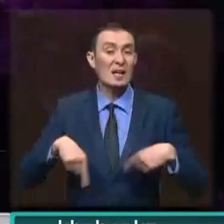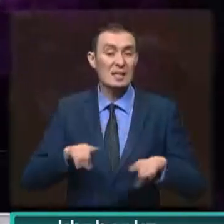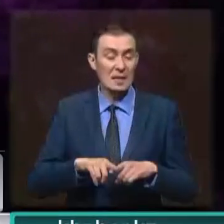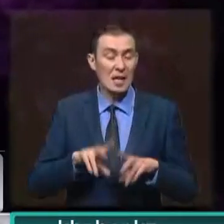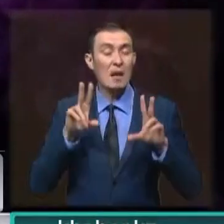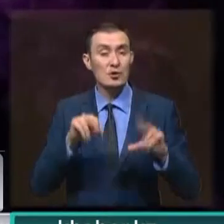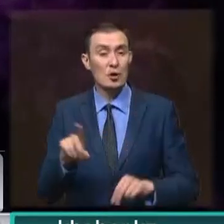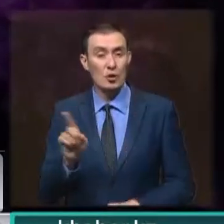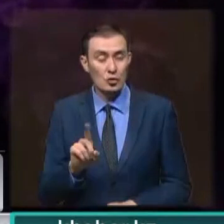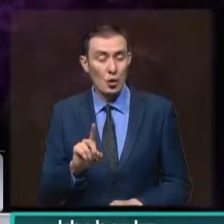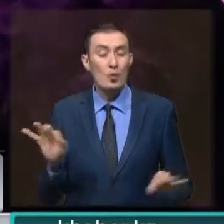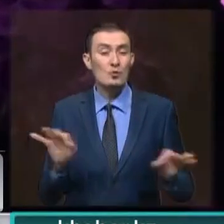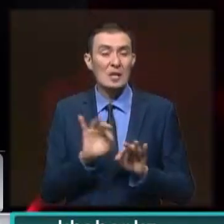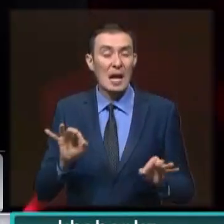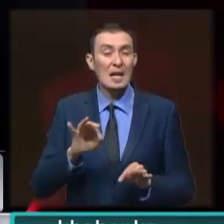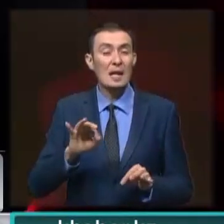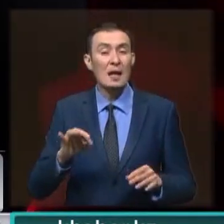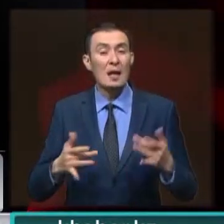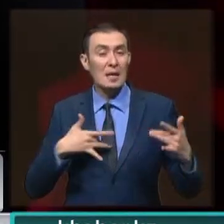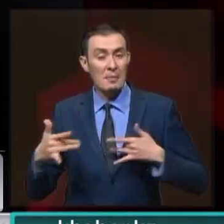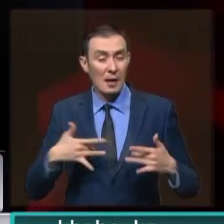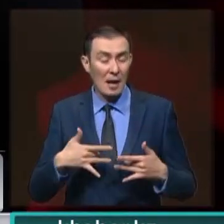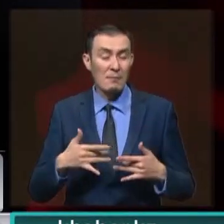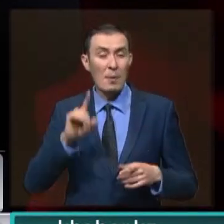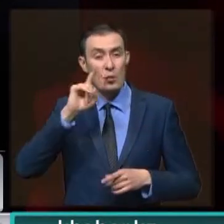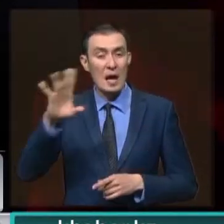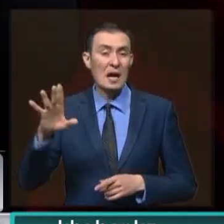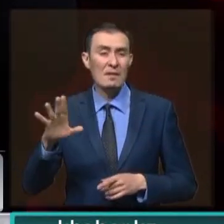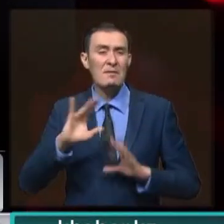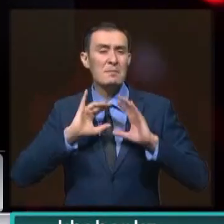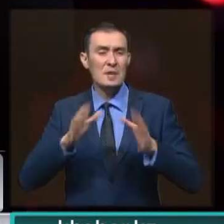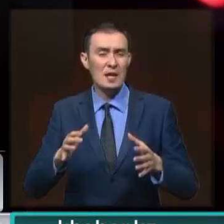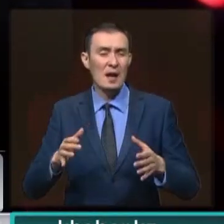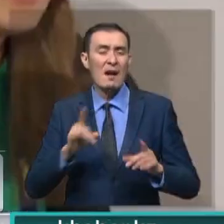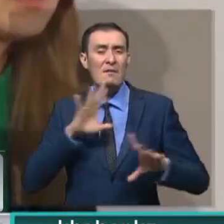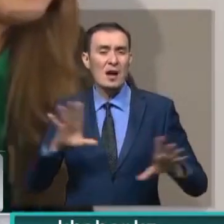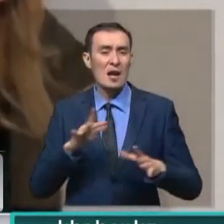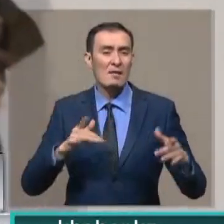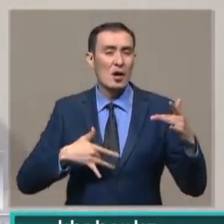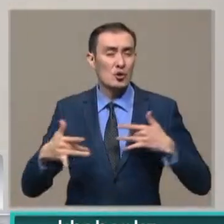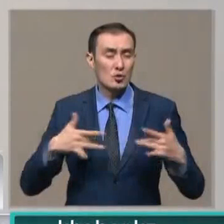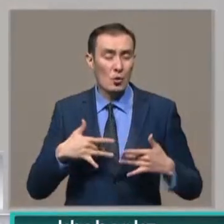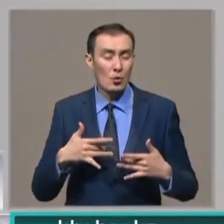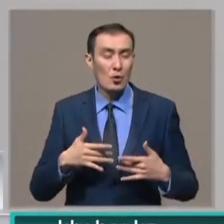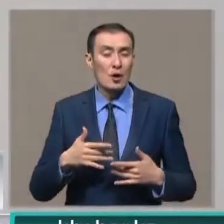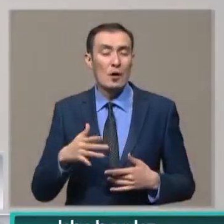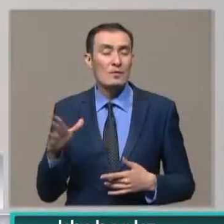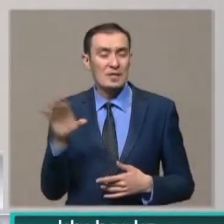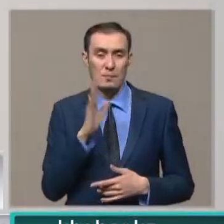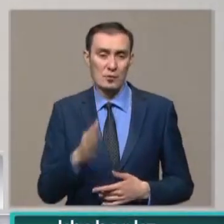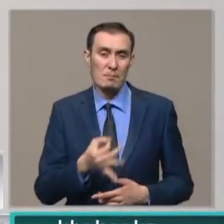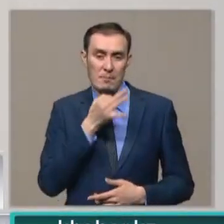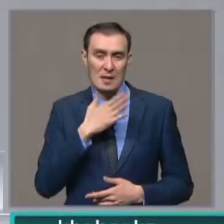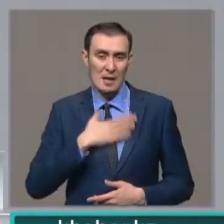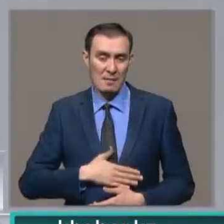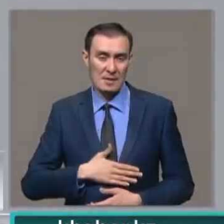организаторы, и обещают, что музыкальные номера национальной версии популярного во всем мире вокального шоу не оставят равнодушными